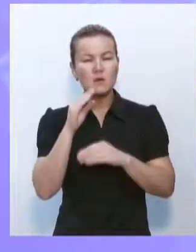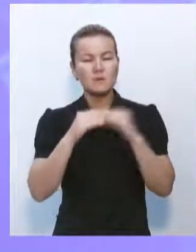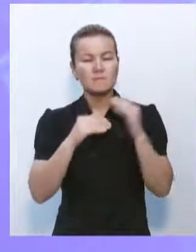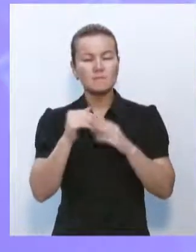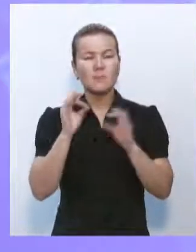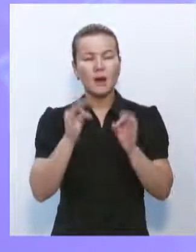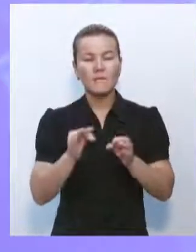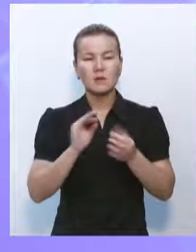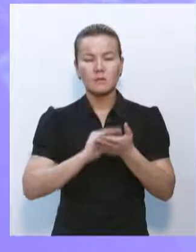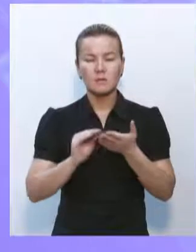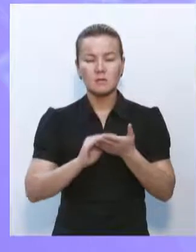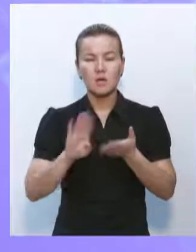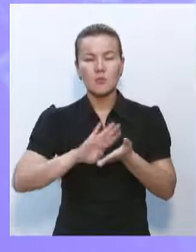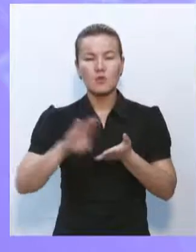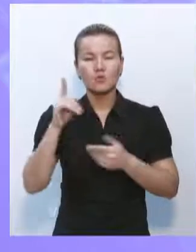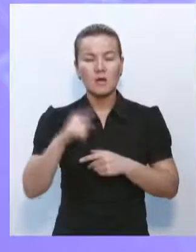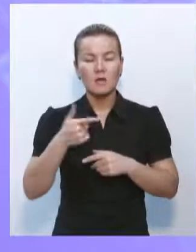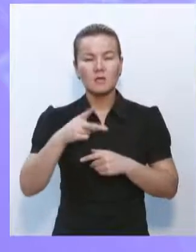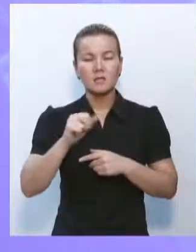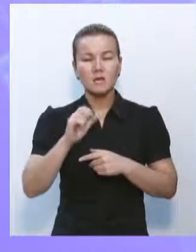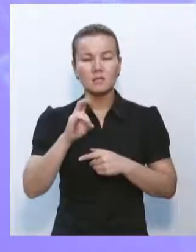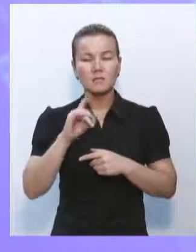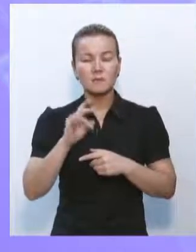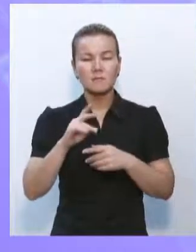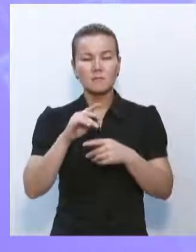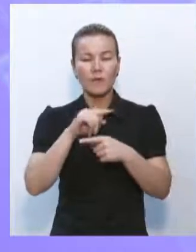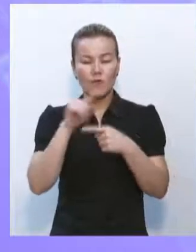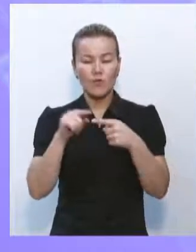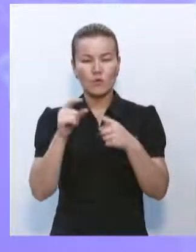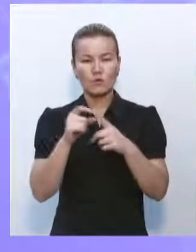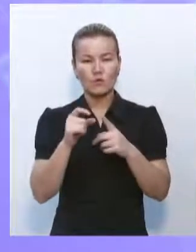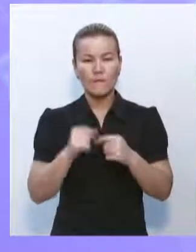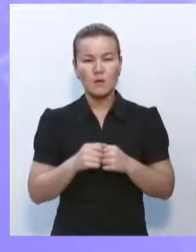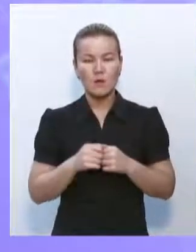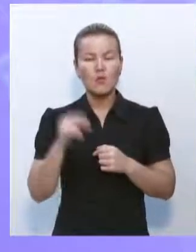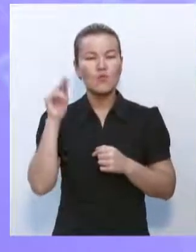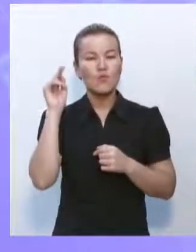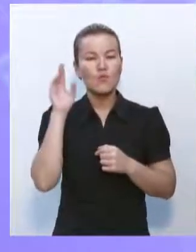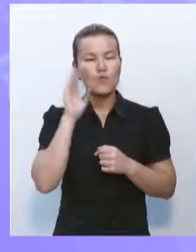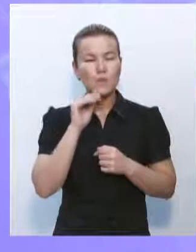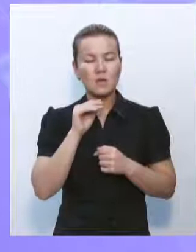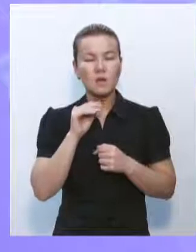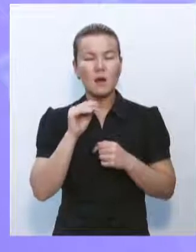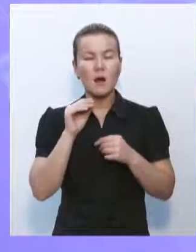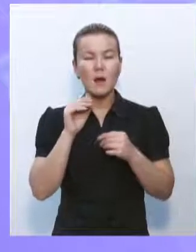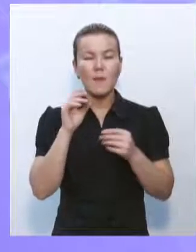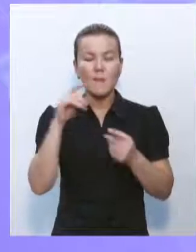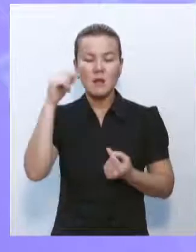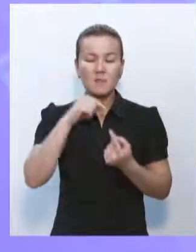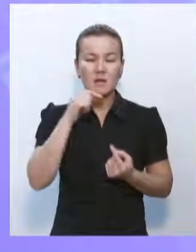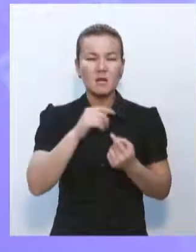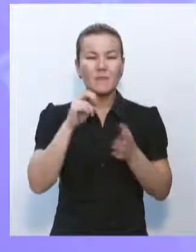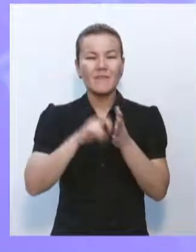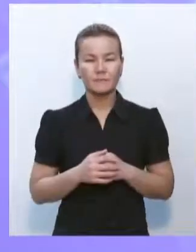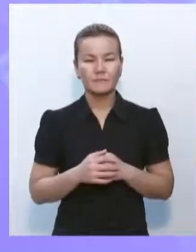правильного написания безударной гласной в корне. Умение подбирать проверочные слова.